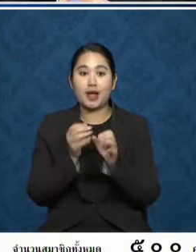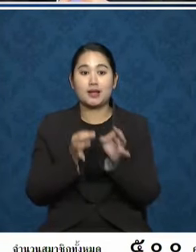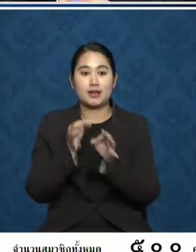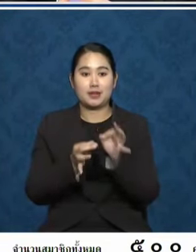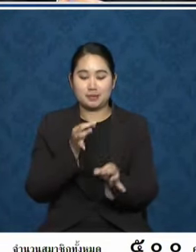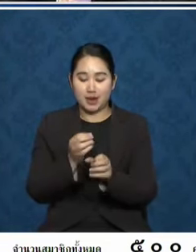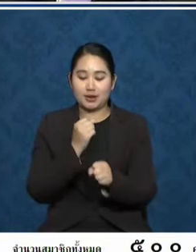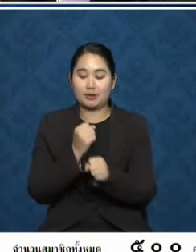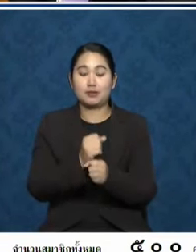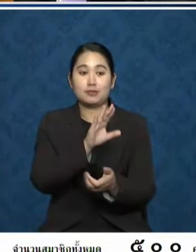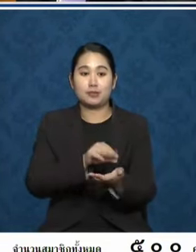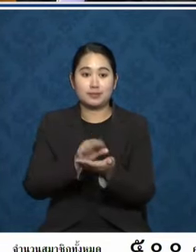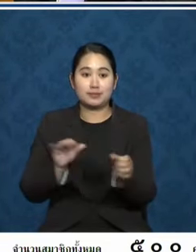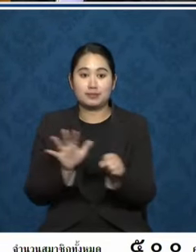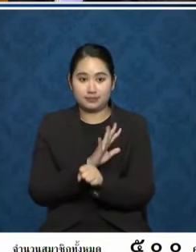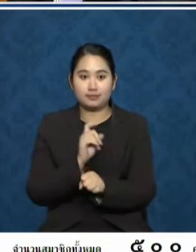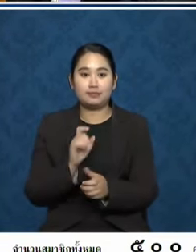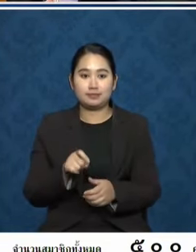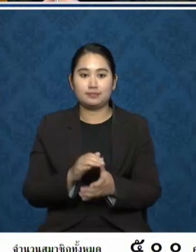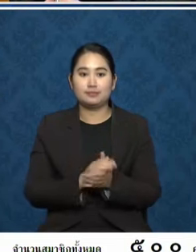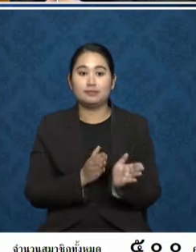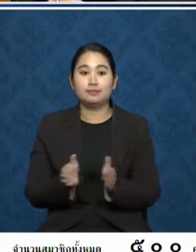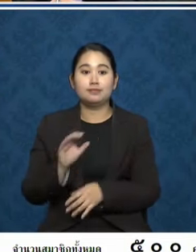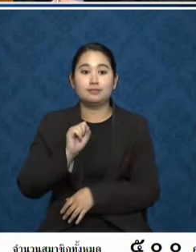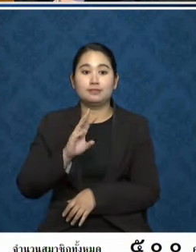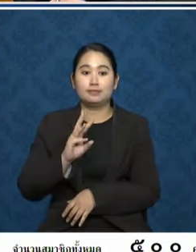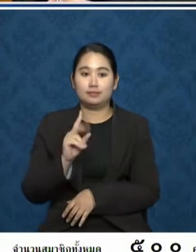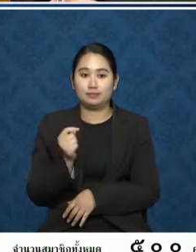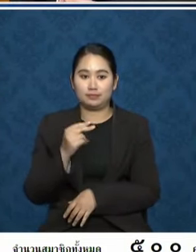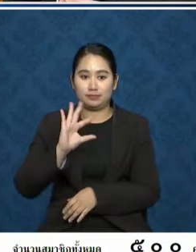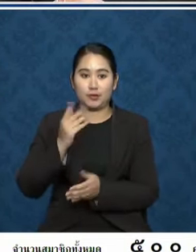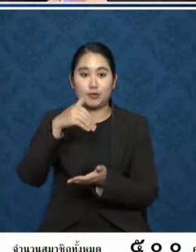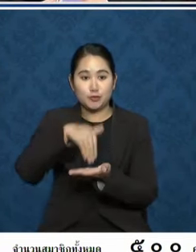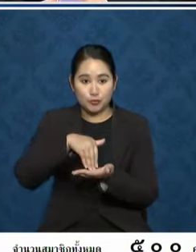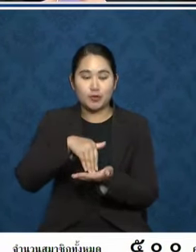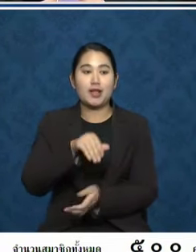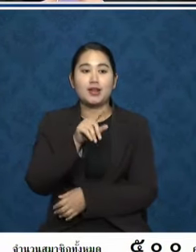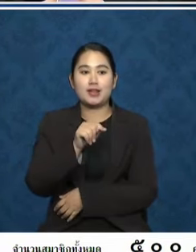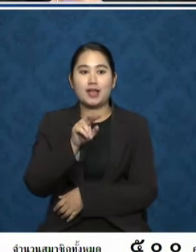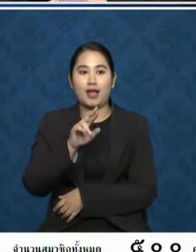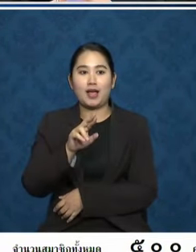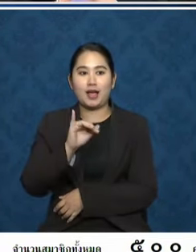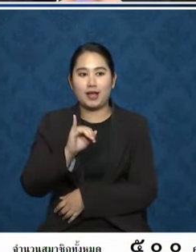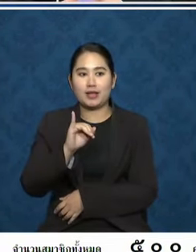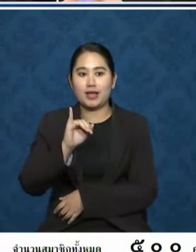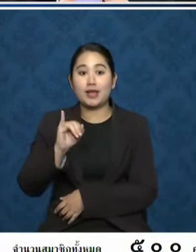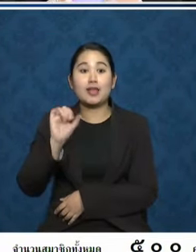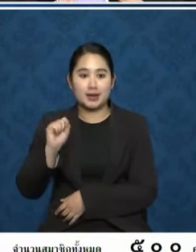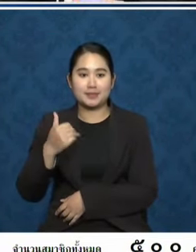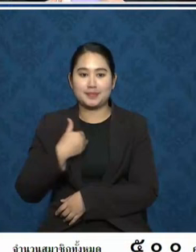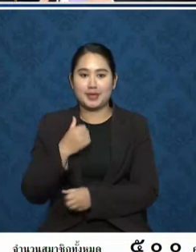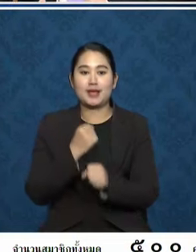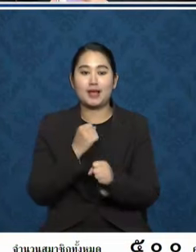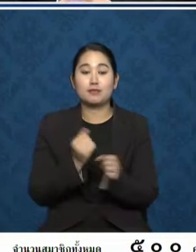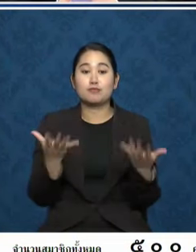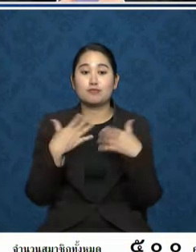ทำข้มลเห่านี้ให้ครบท่วนครัสวัทช. ก็จะมีศูนย์ TIIS ซึ่ดูแะด้านนี้อยู่แล้วก็ทำ